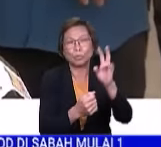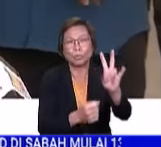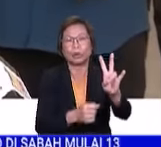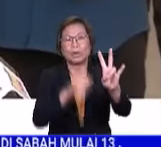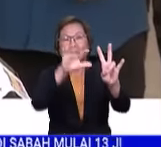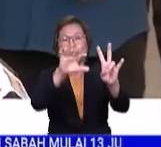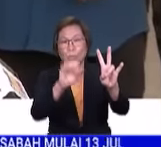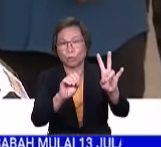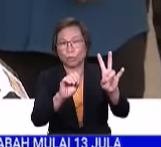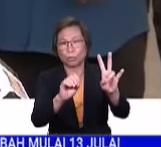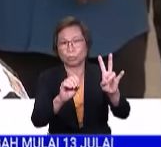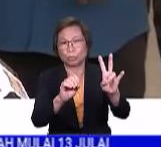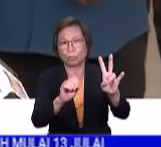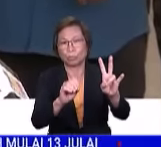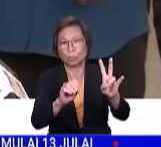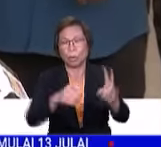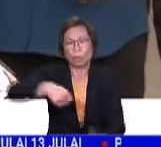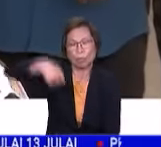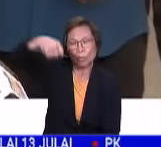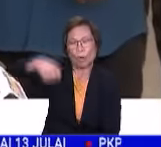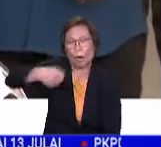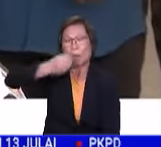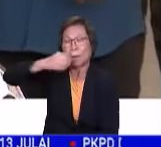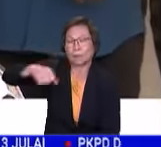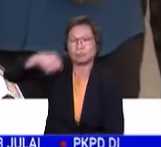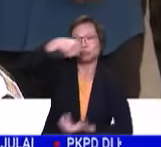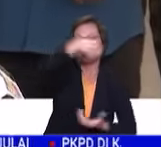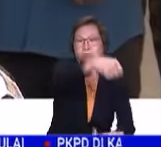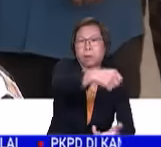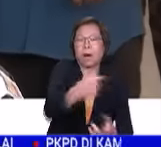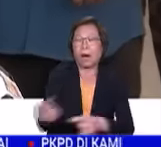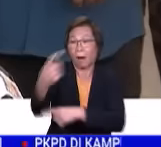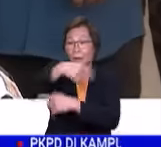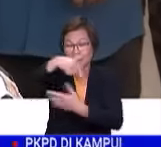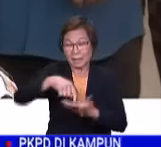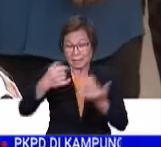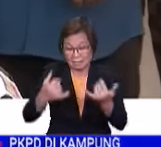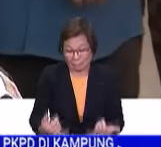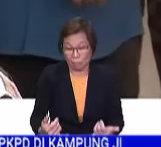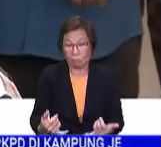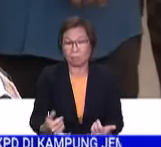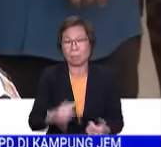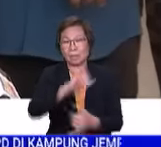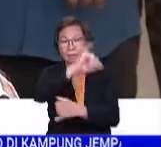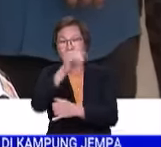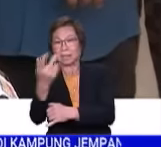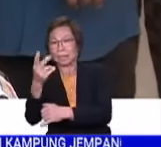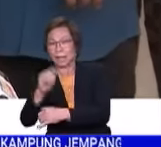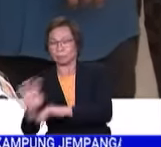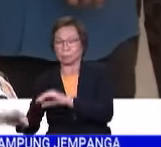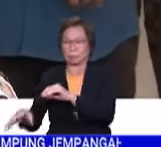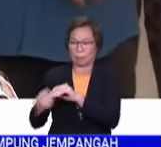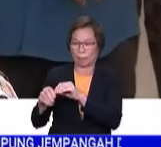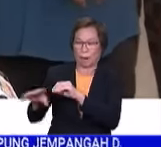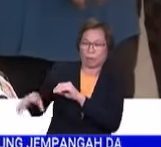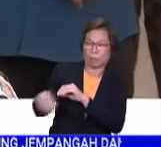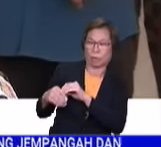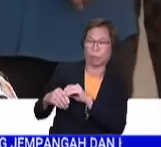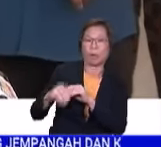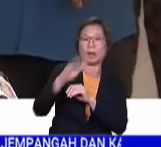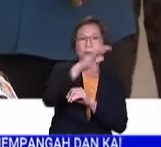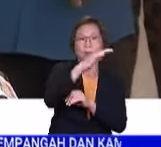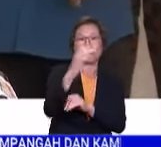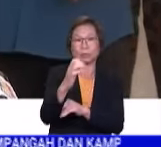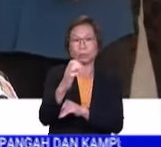750 bakul makanan. Dan hari ini JKM menambahkan lagi